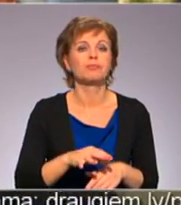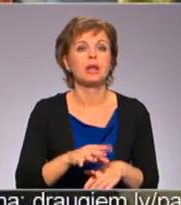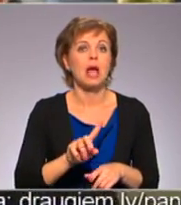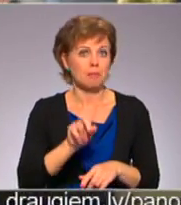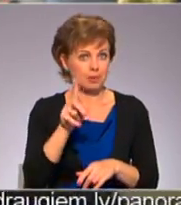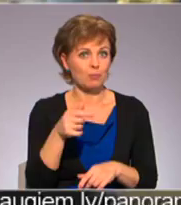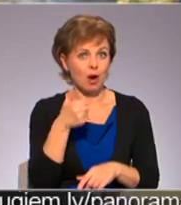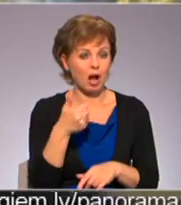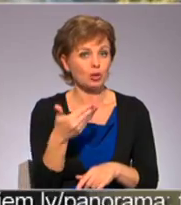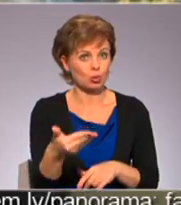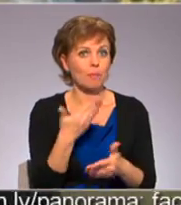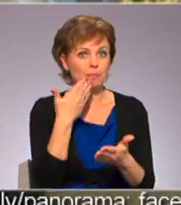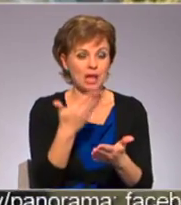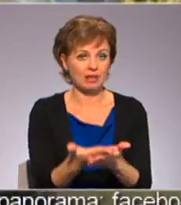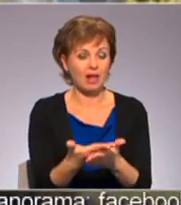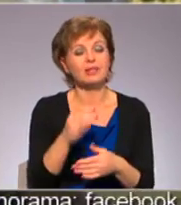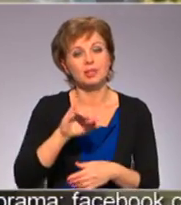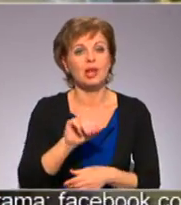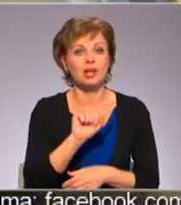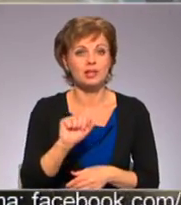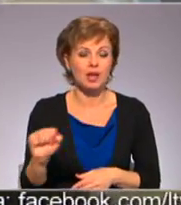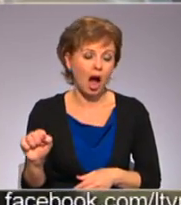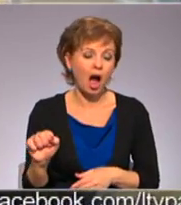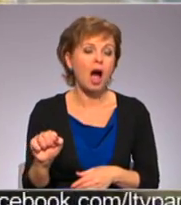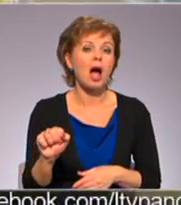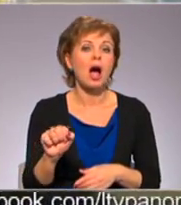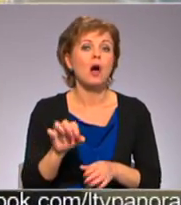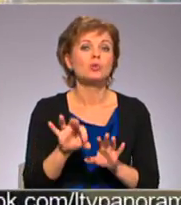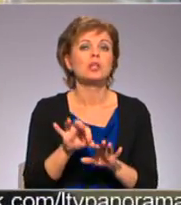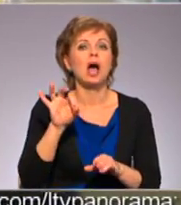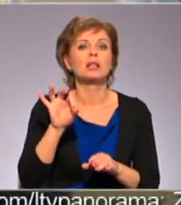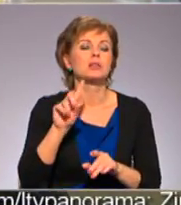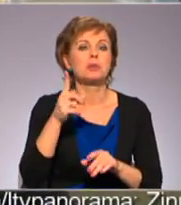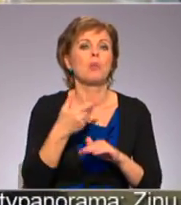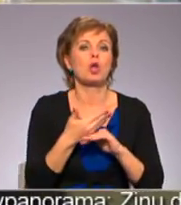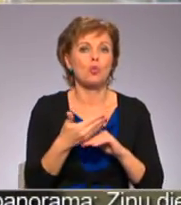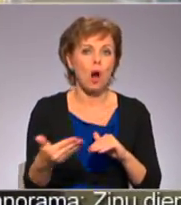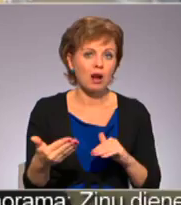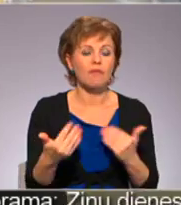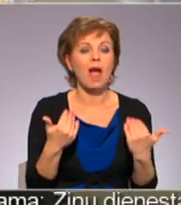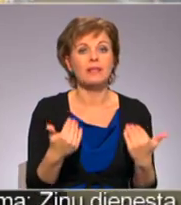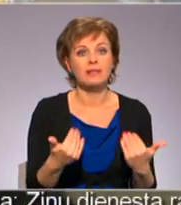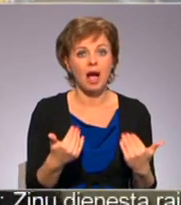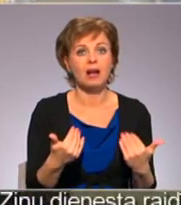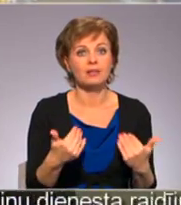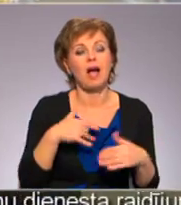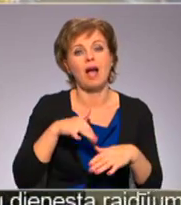Pirmo gadu pieteicies? Jā. Iepriekšējā gadā es nokavēju. Tagad